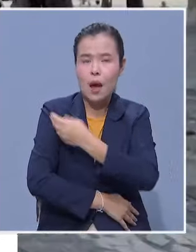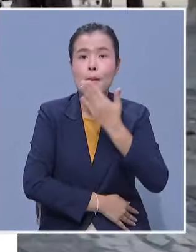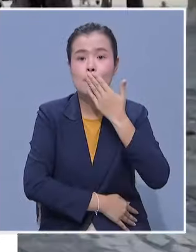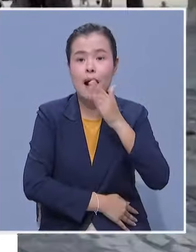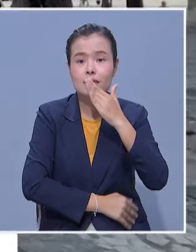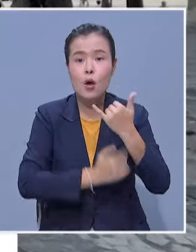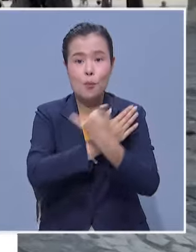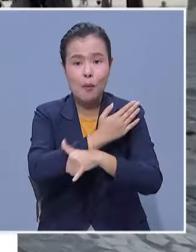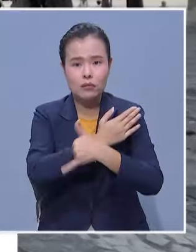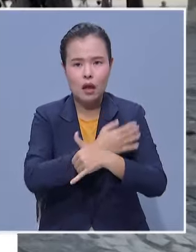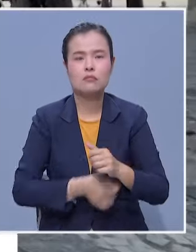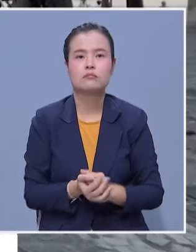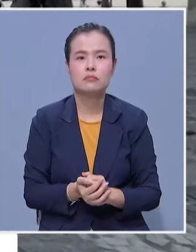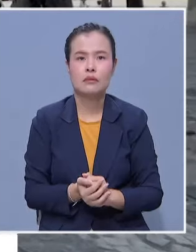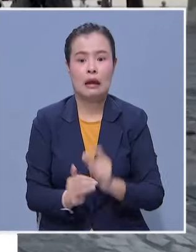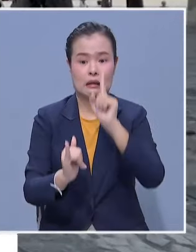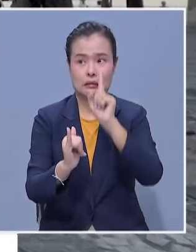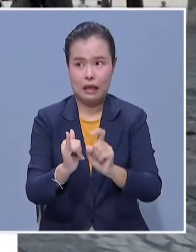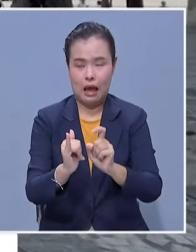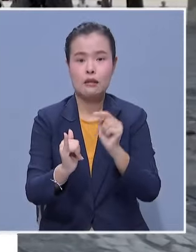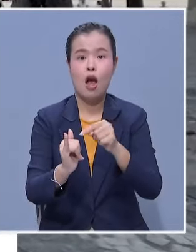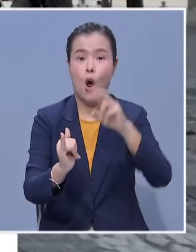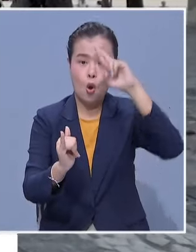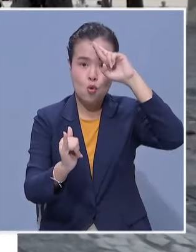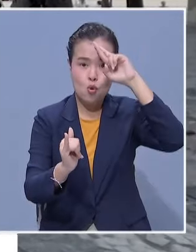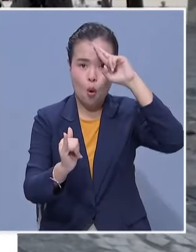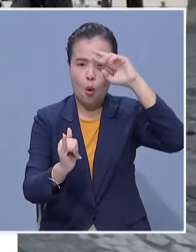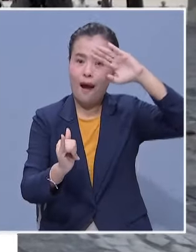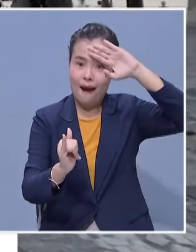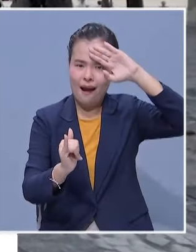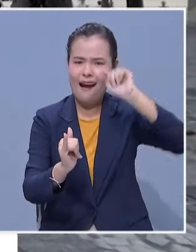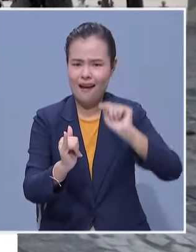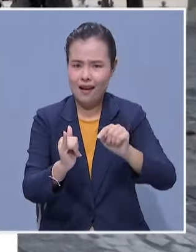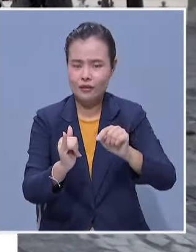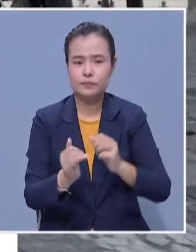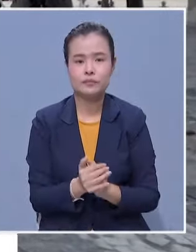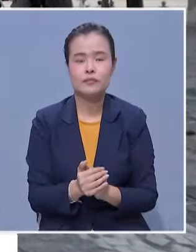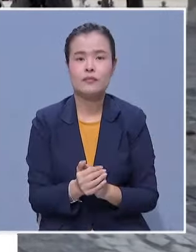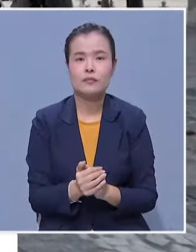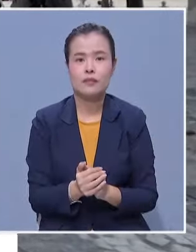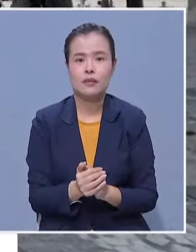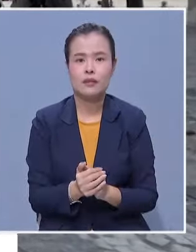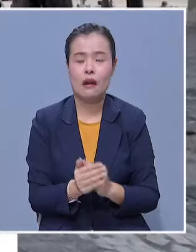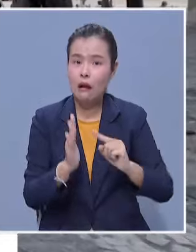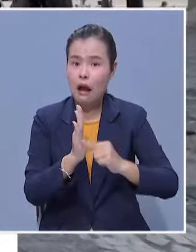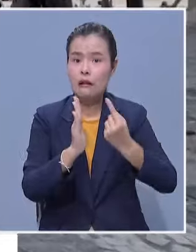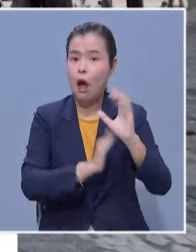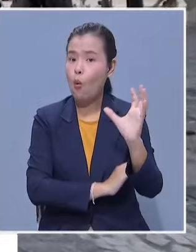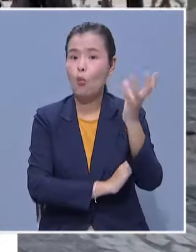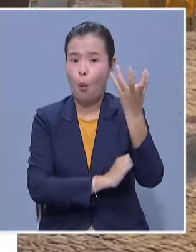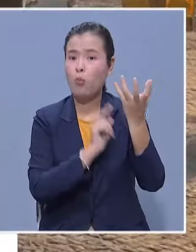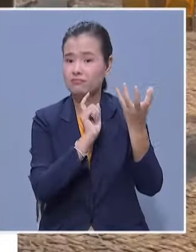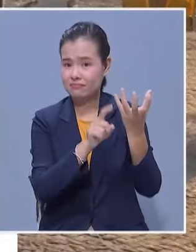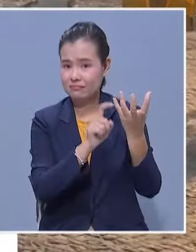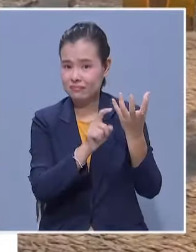ค่ะออกมายืนยันว่าพบผู้เสียชีวิตจากโรคไข้โอโรปูเช่หรือโอโรปูชฟีเวอร์ครั้งแรกของโลกนะคะ